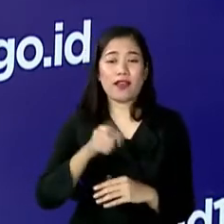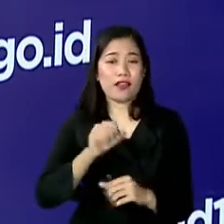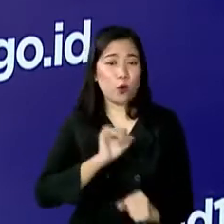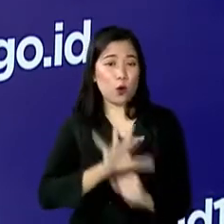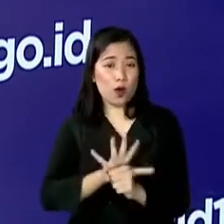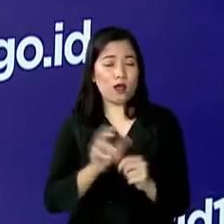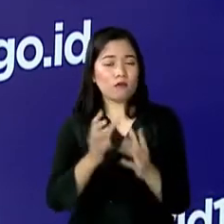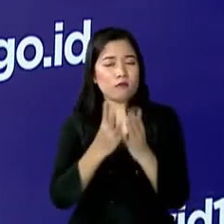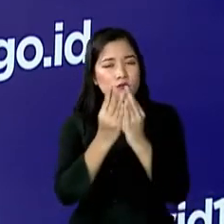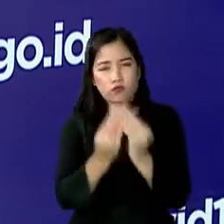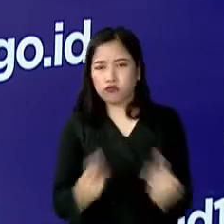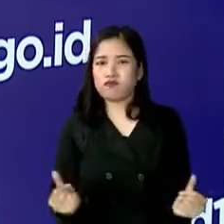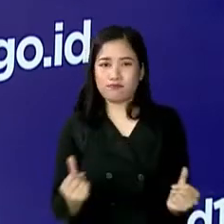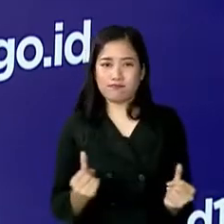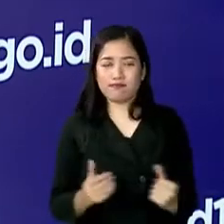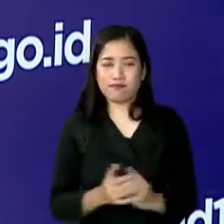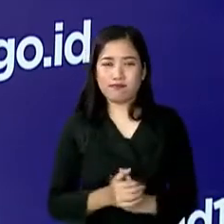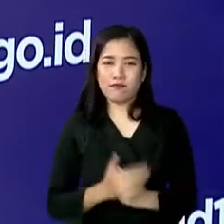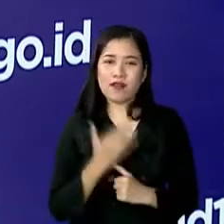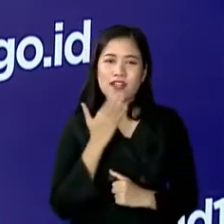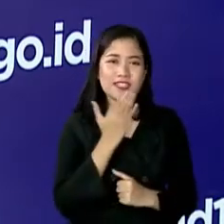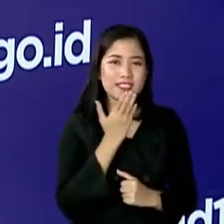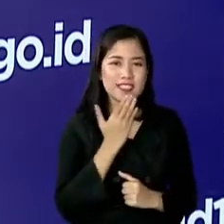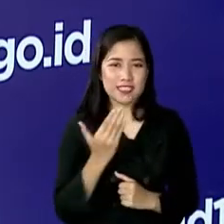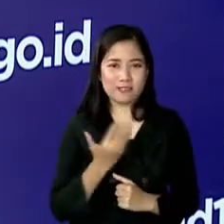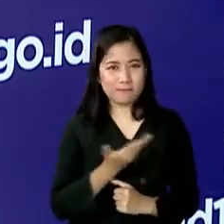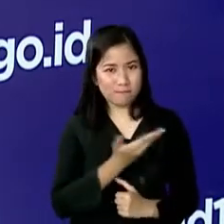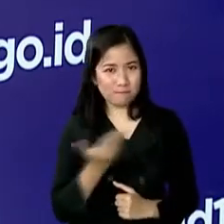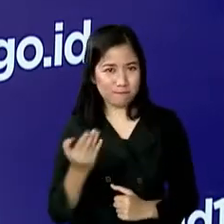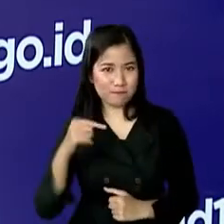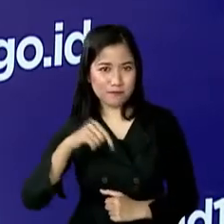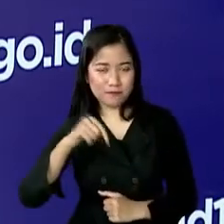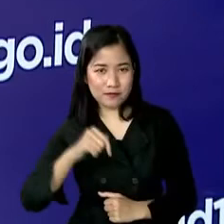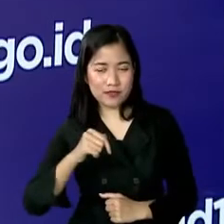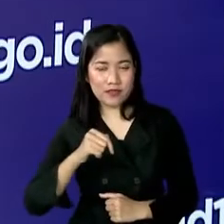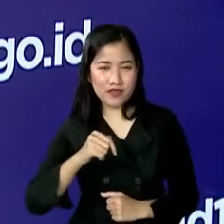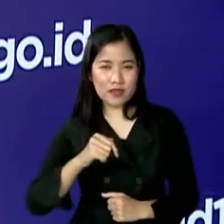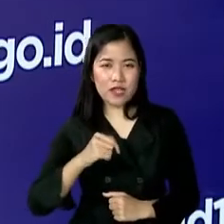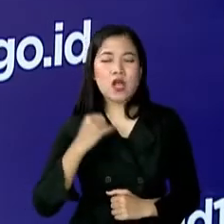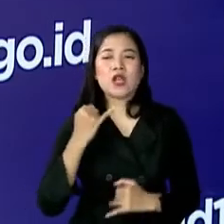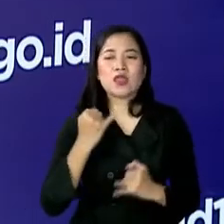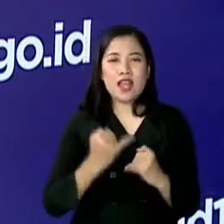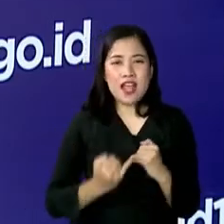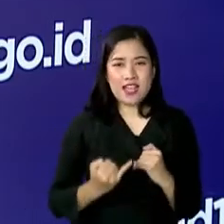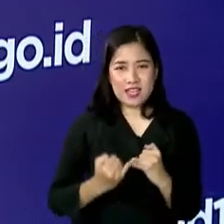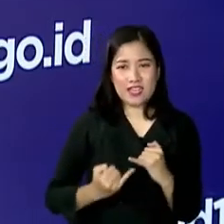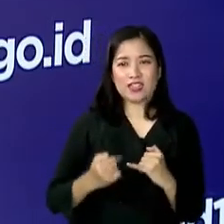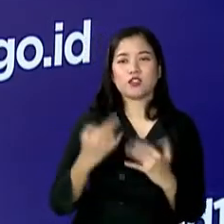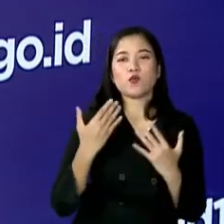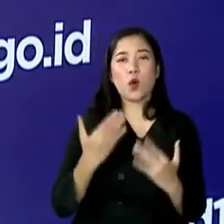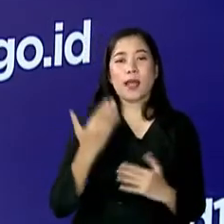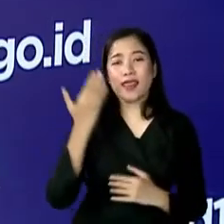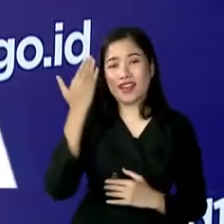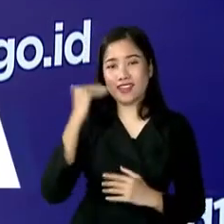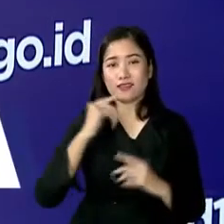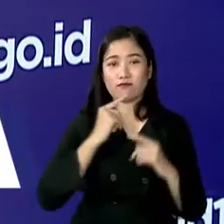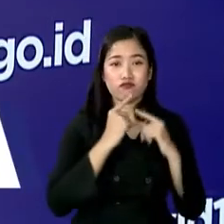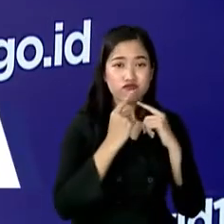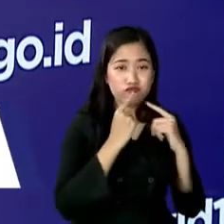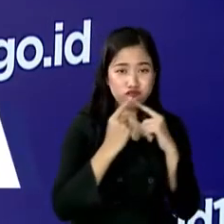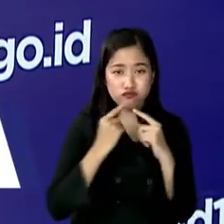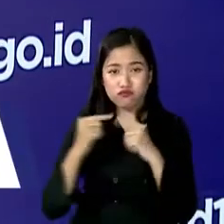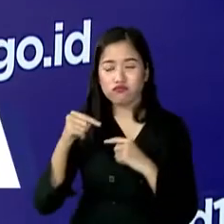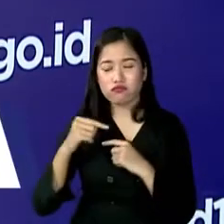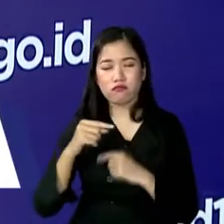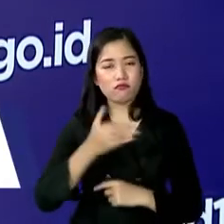pada minyak Ya baik terima kasih Dokter khusus Baik pemirsa tiba saatnya kita tiba dipenghujung acara Semoga bincang-bincang kita hari ini